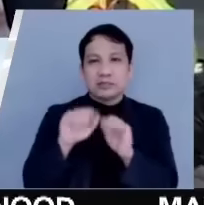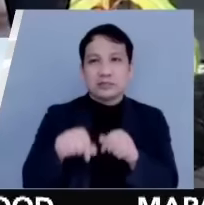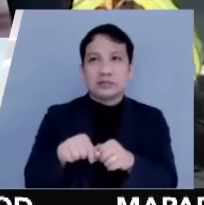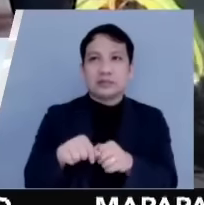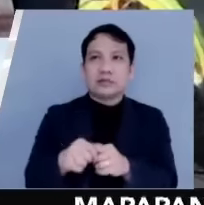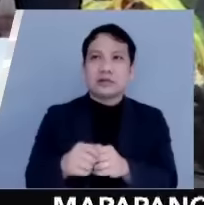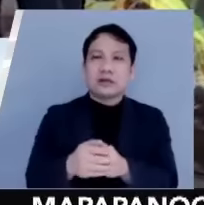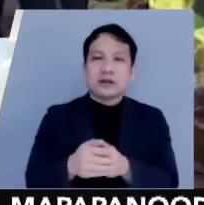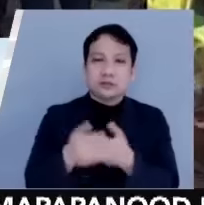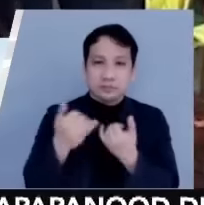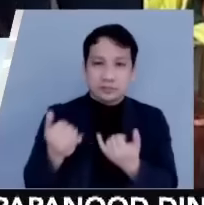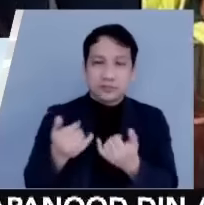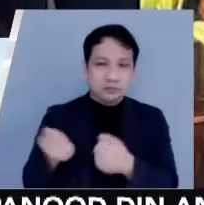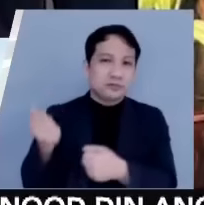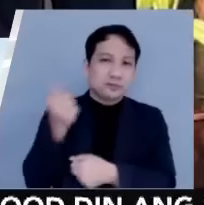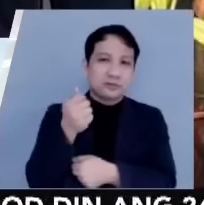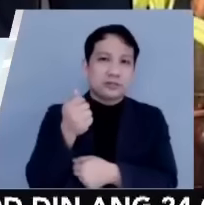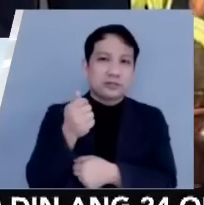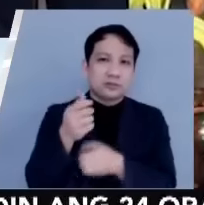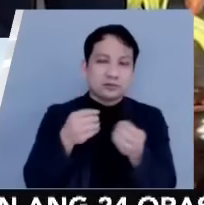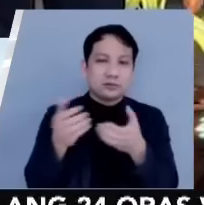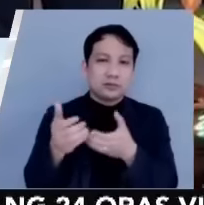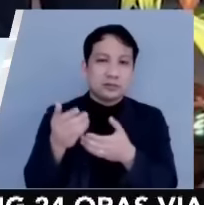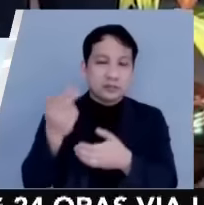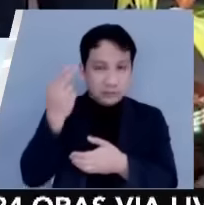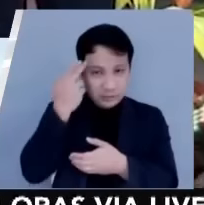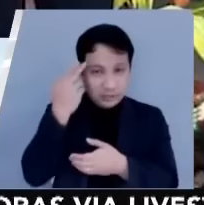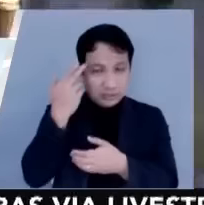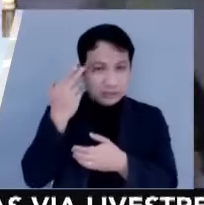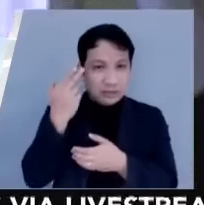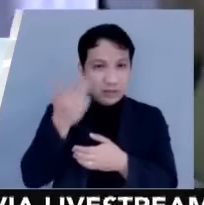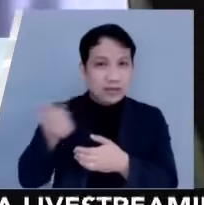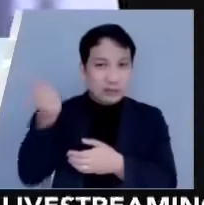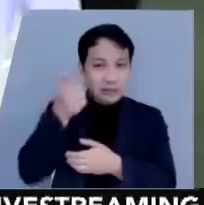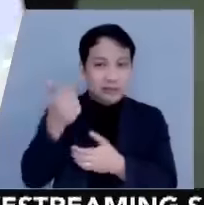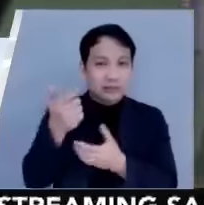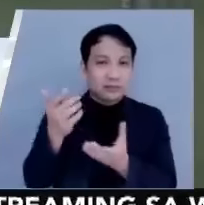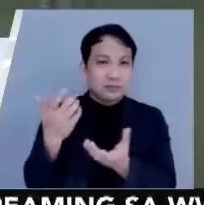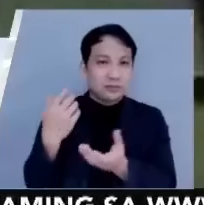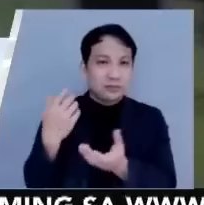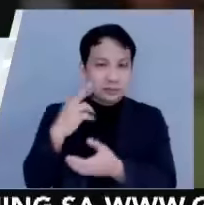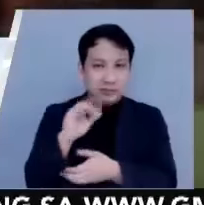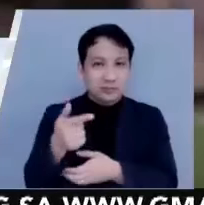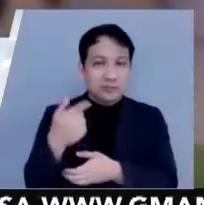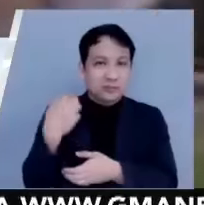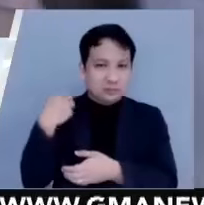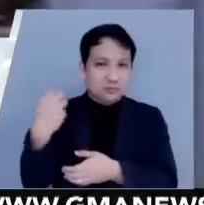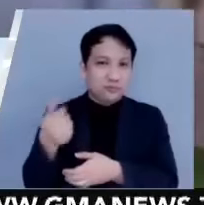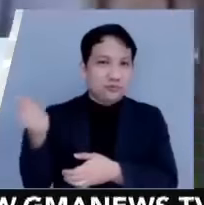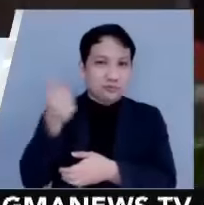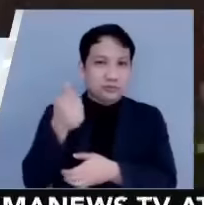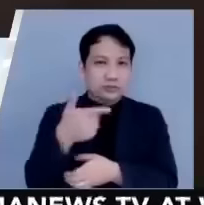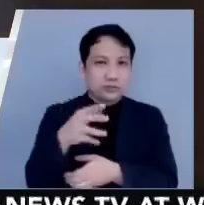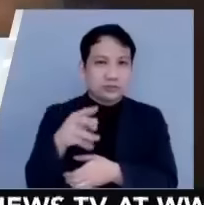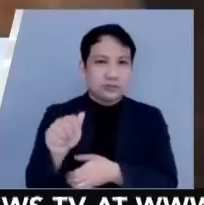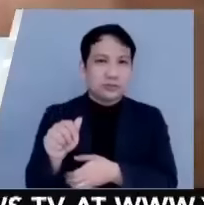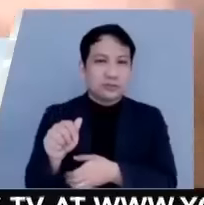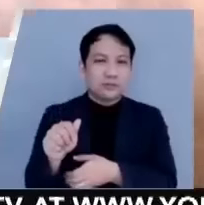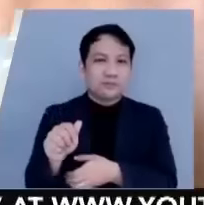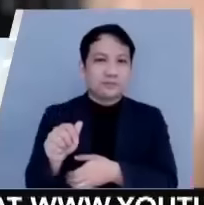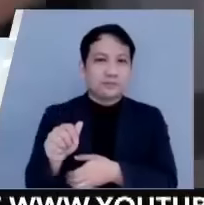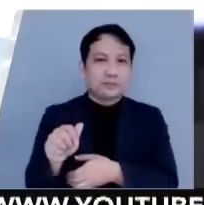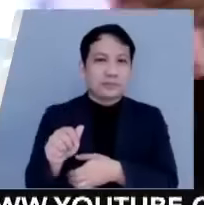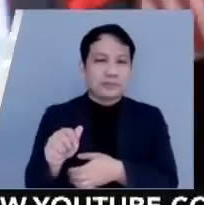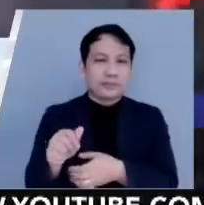concurrent Chief Risk Officer and Head Program Support Reggie Bautista, GMA Integrated News Senior Vice President and Head